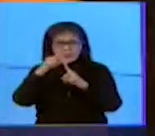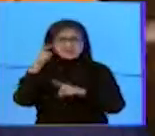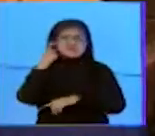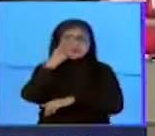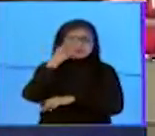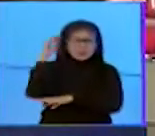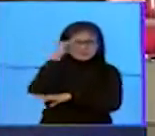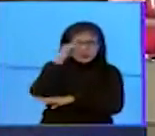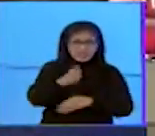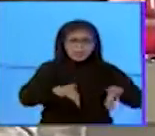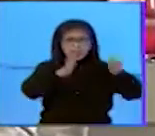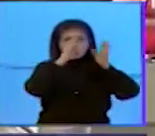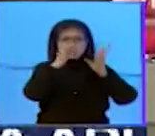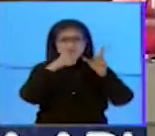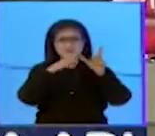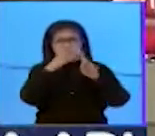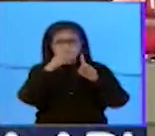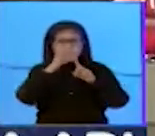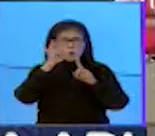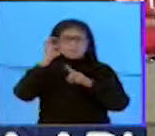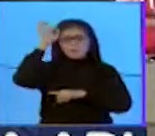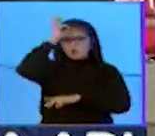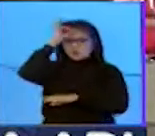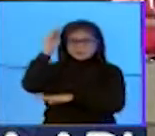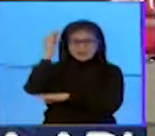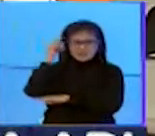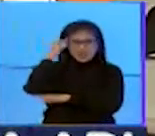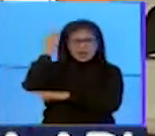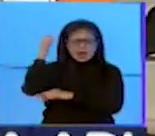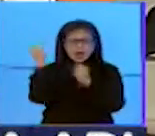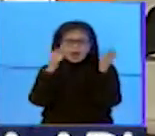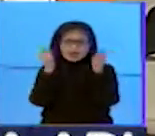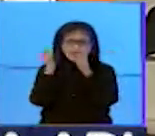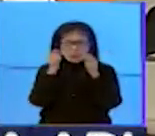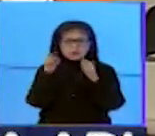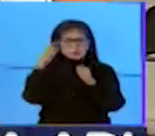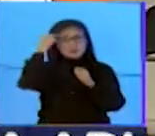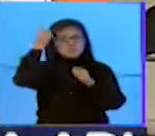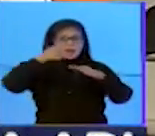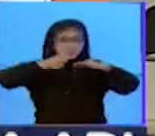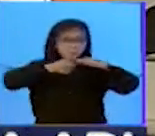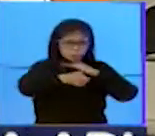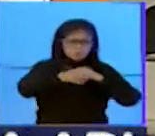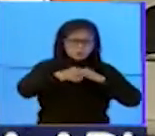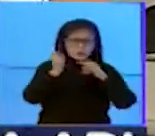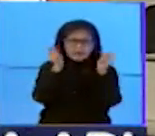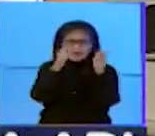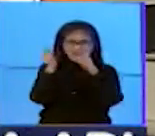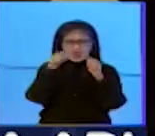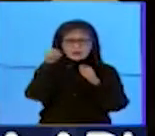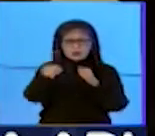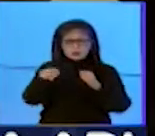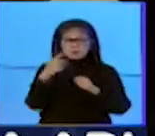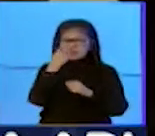Resmob Polda Metro Jaya dengan rekannya degan perencanaan pembunuhan dambrk adegan ini juga diperlihatkan transaksi